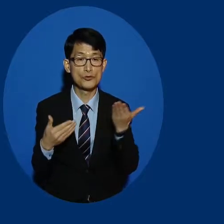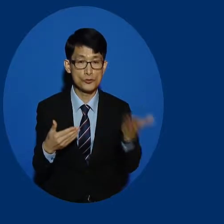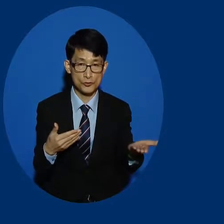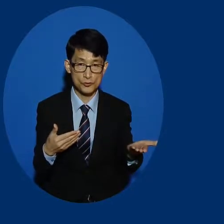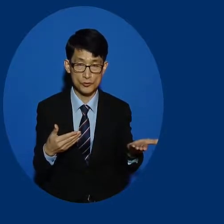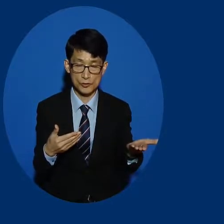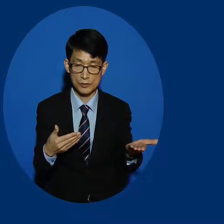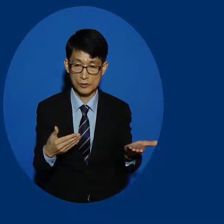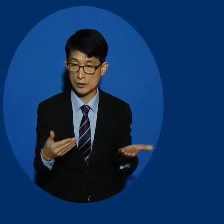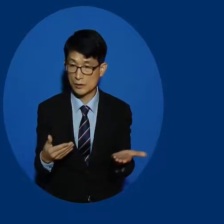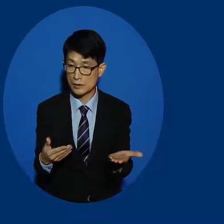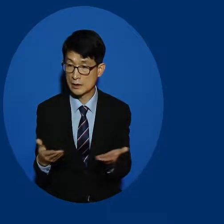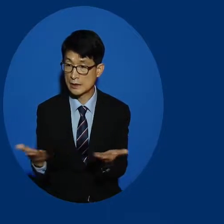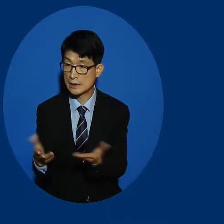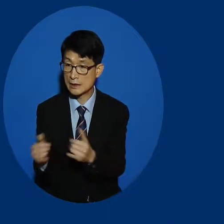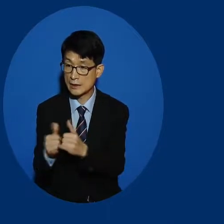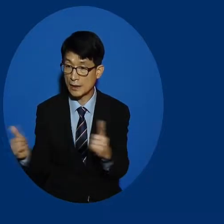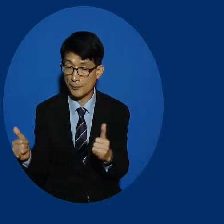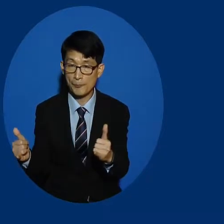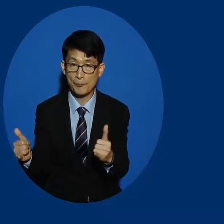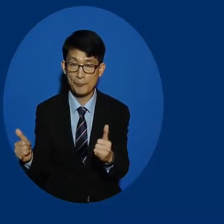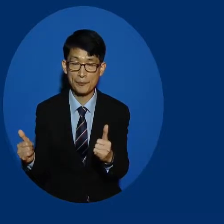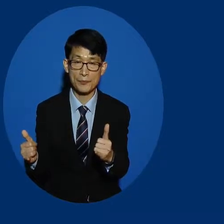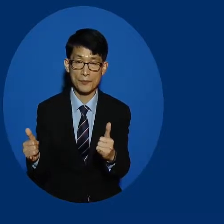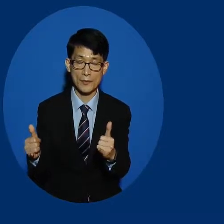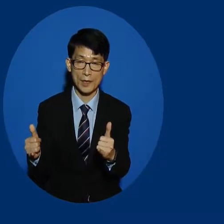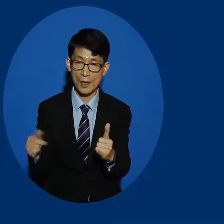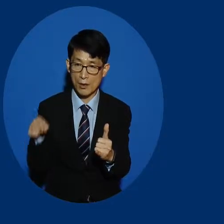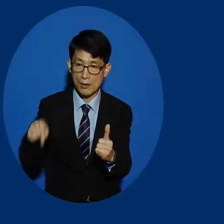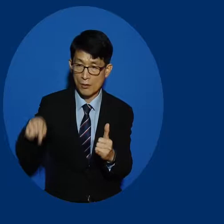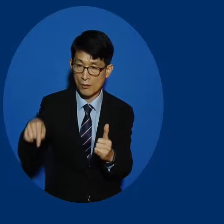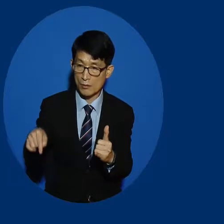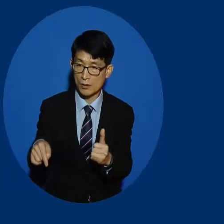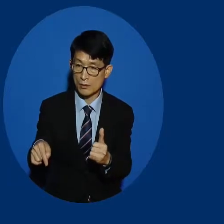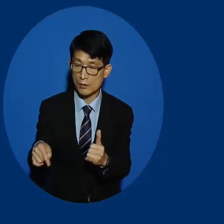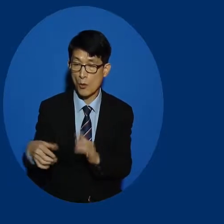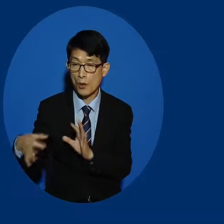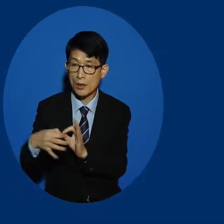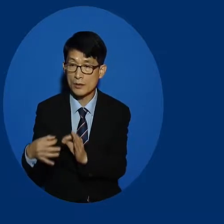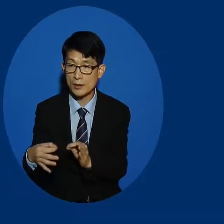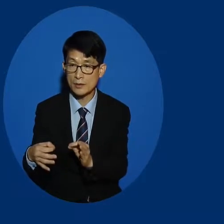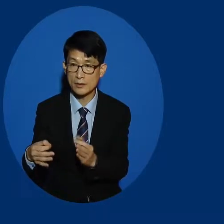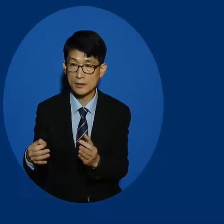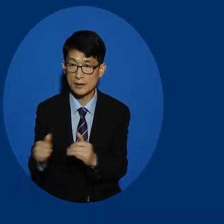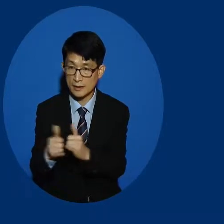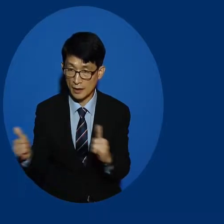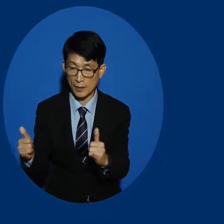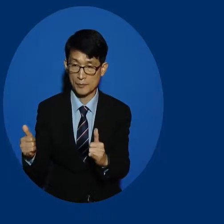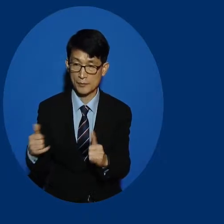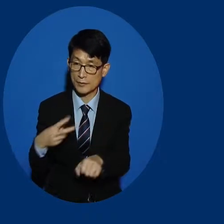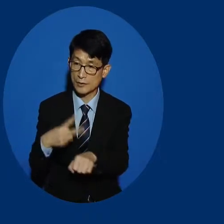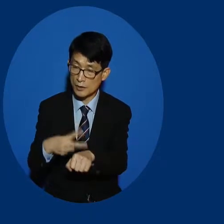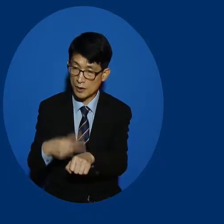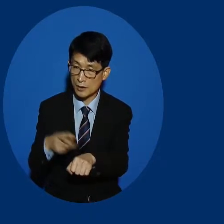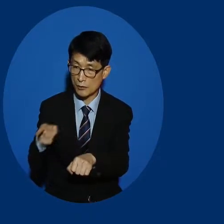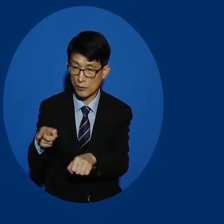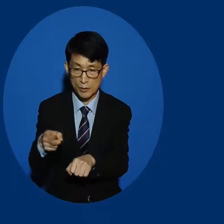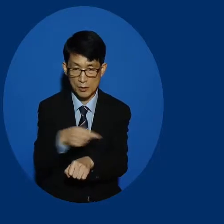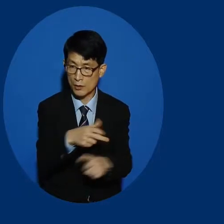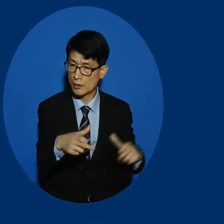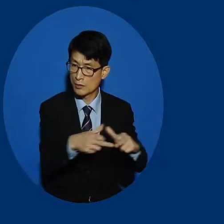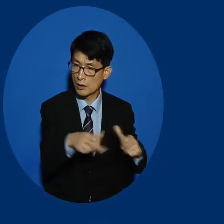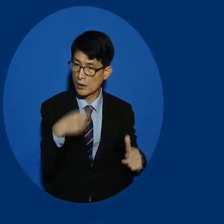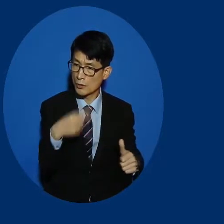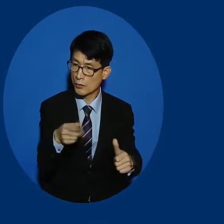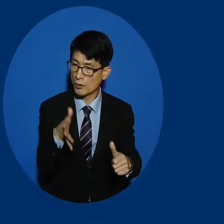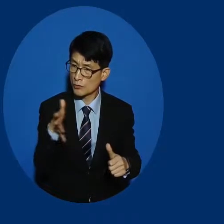제공 인력들, 뭐 평생교육 기관의 관계자나 강사들의 전문성이 부족한 것도 그 이유가